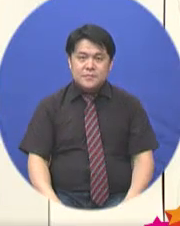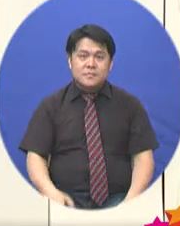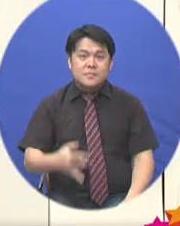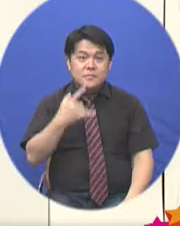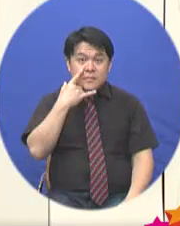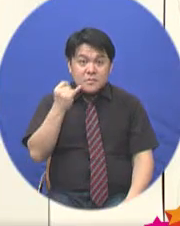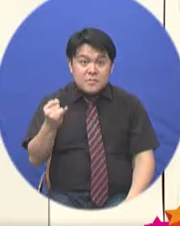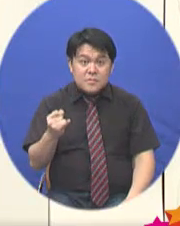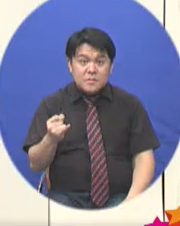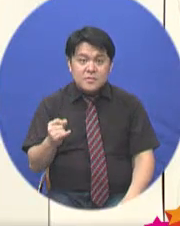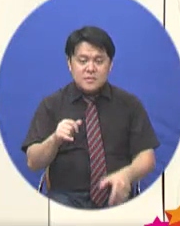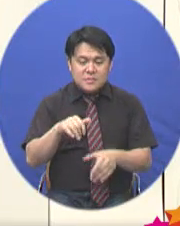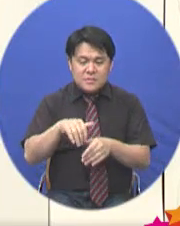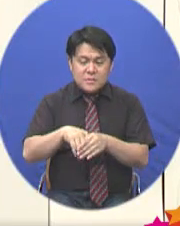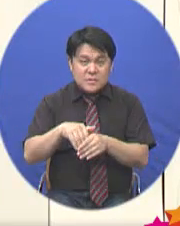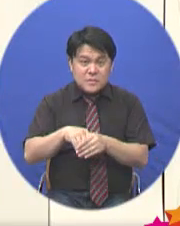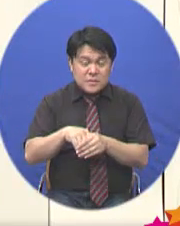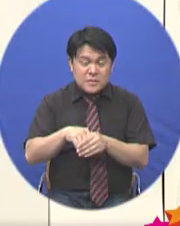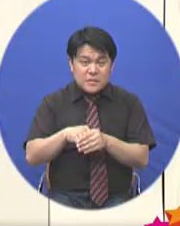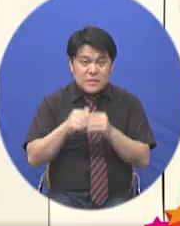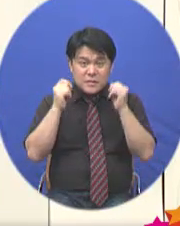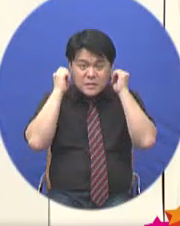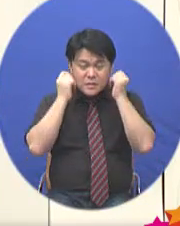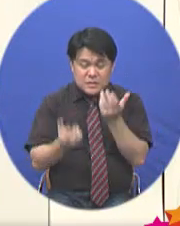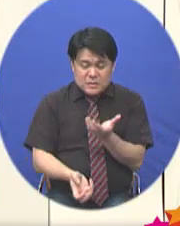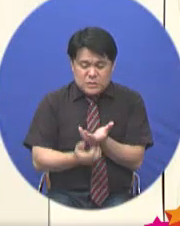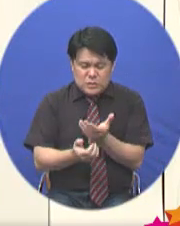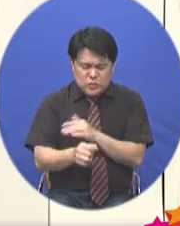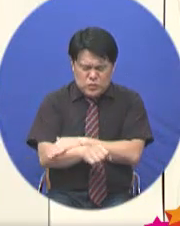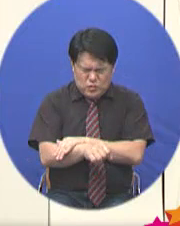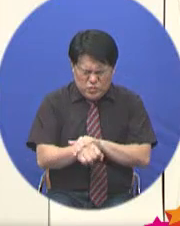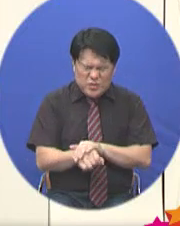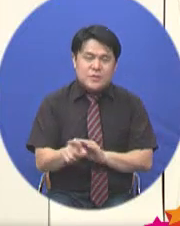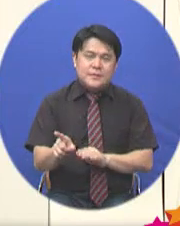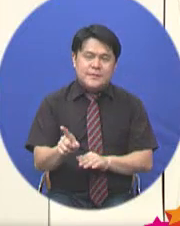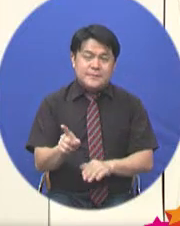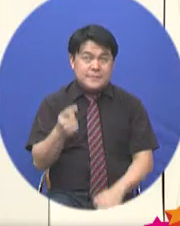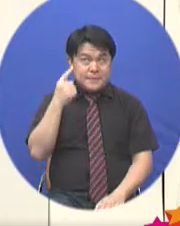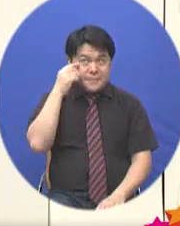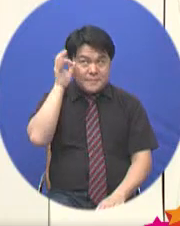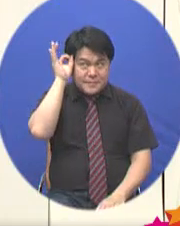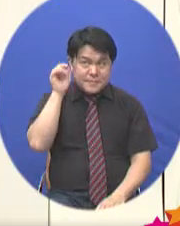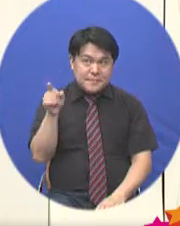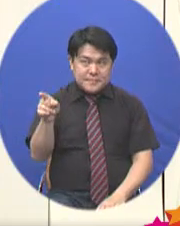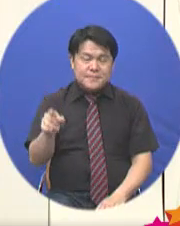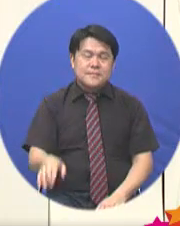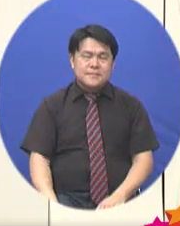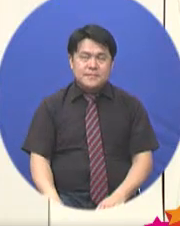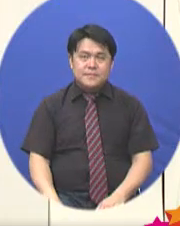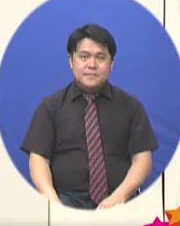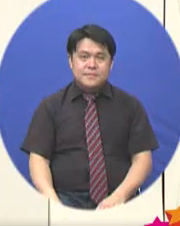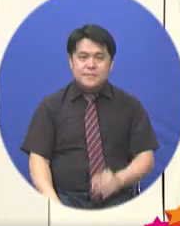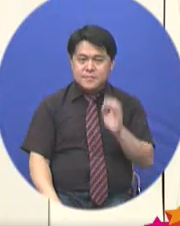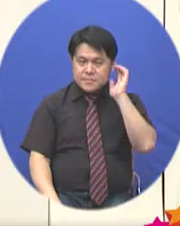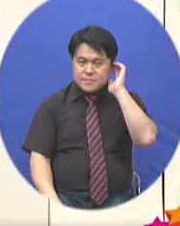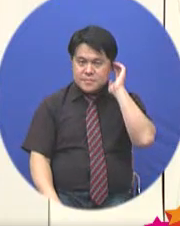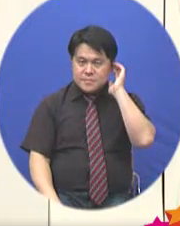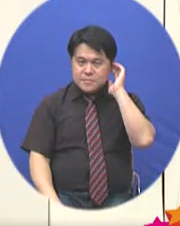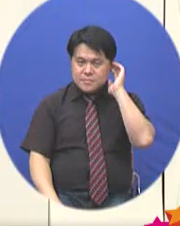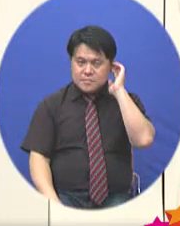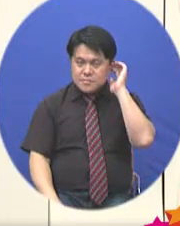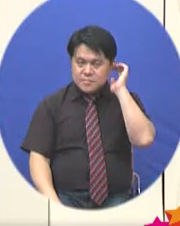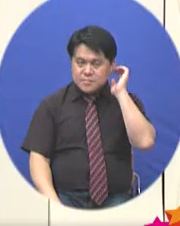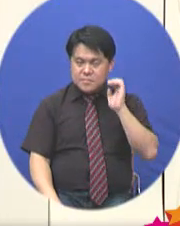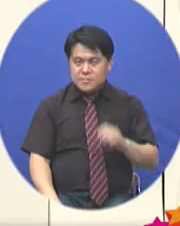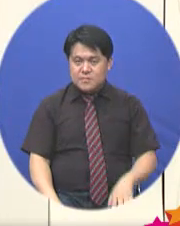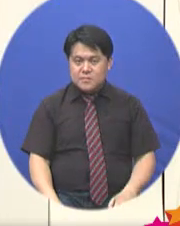어머니가 된장찌개로 참잘했습니다. 아, 그래서 그게 생각이 나고 그렇죠. 누구나가 사람이라면